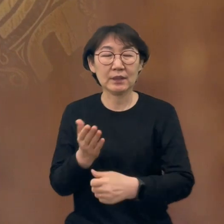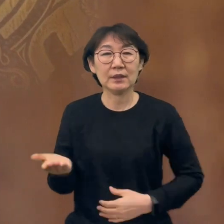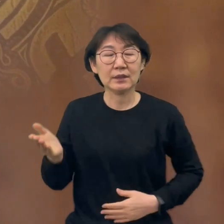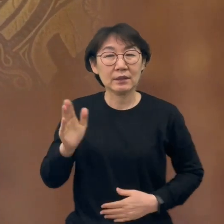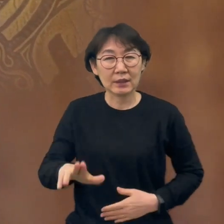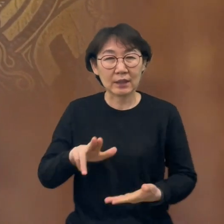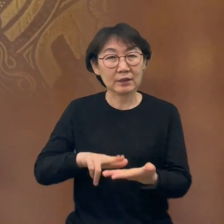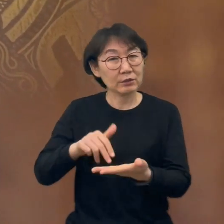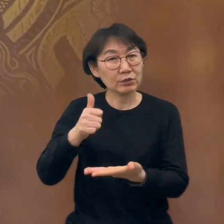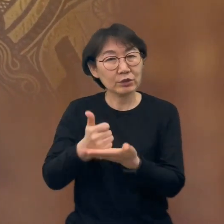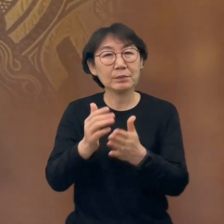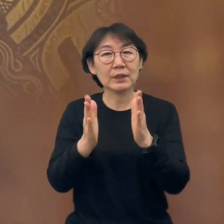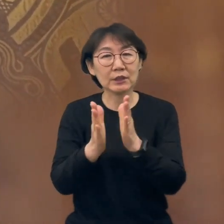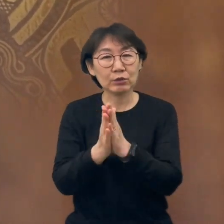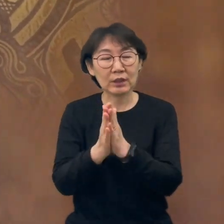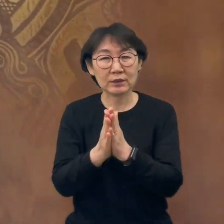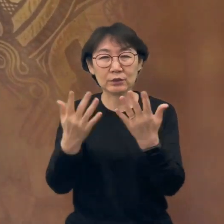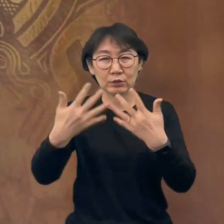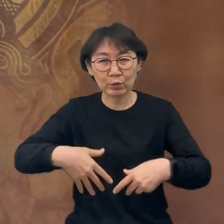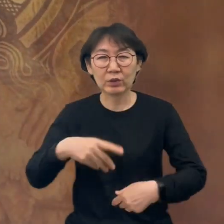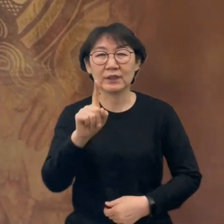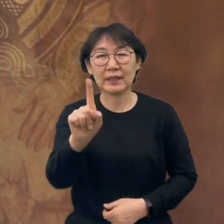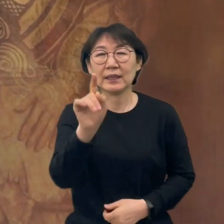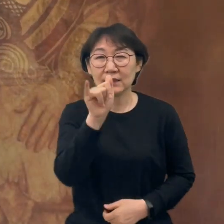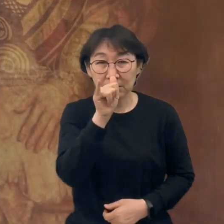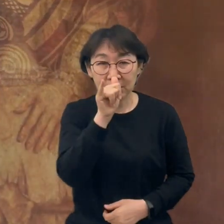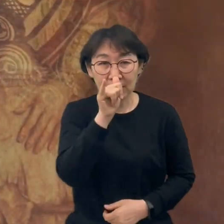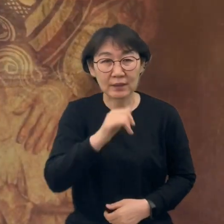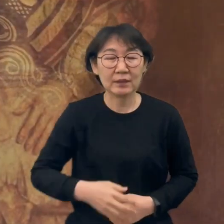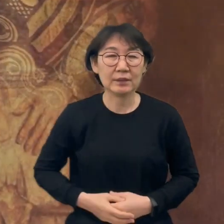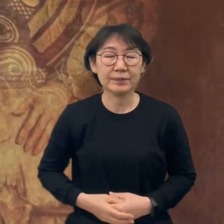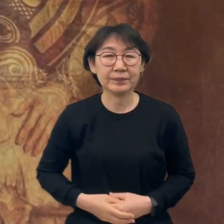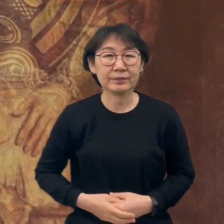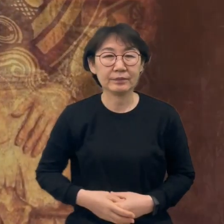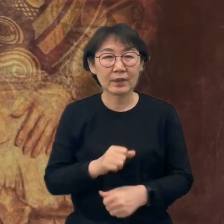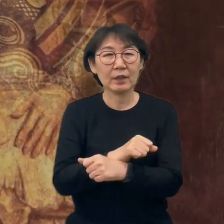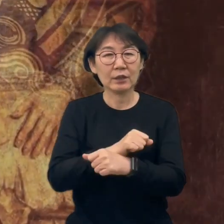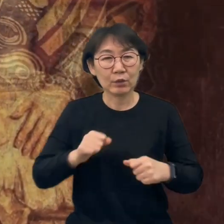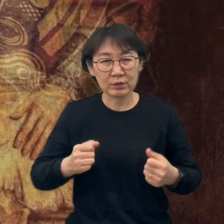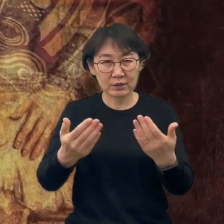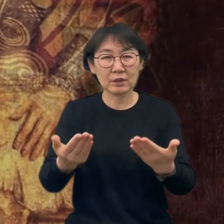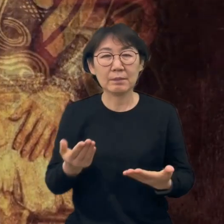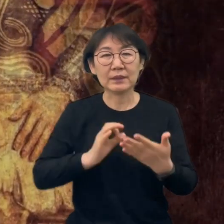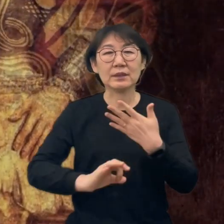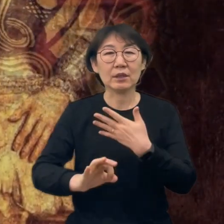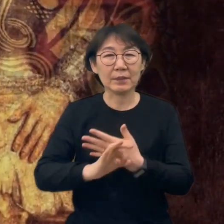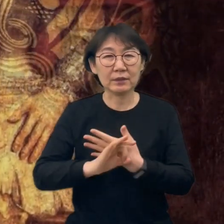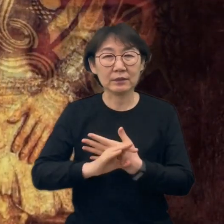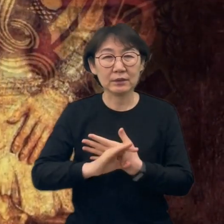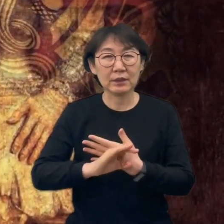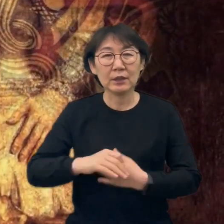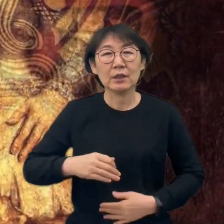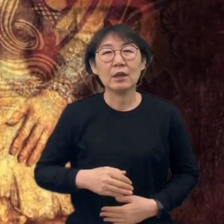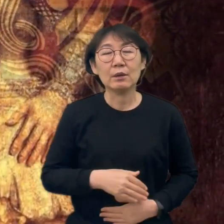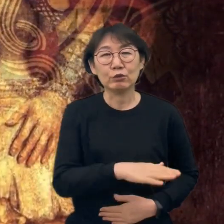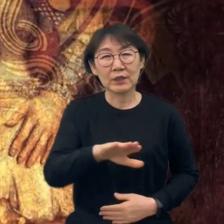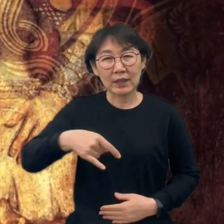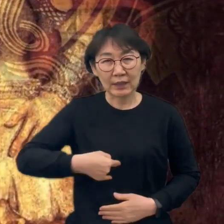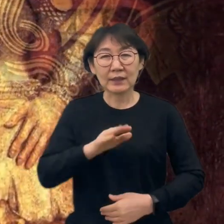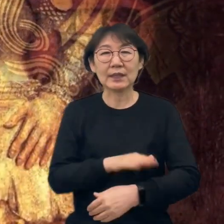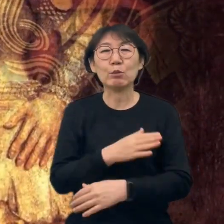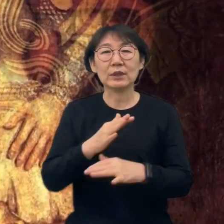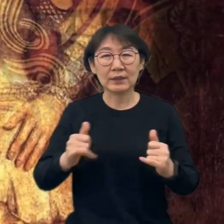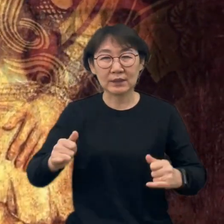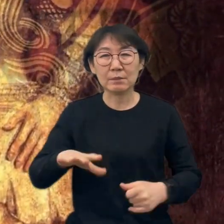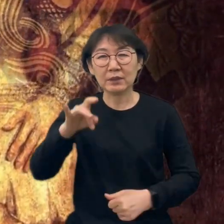청합니다. 그러나 주님의 기도에는 한 가지 조건이 있습니다. 용서를 받으려면 먼저 우리에게 잘못한